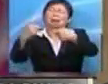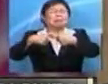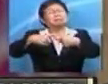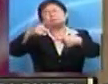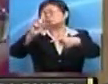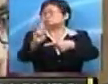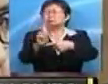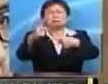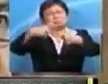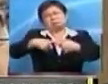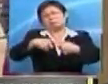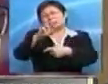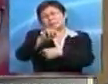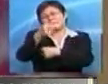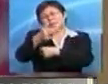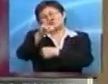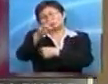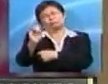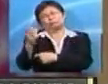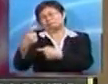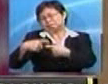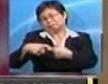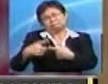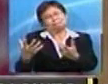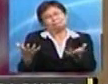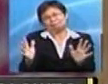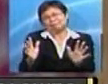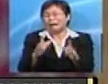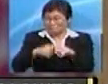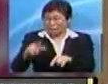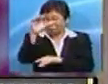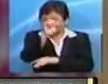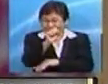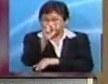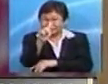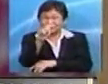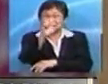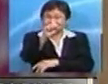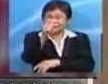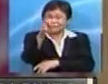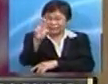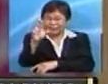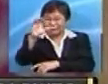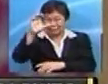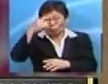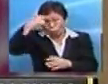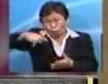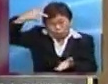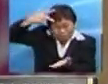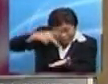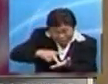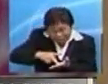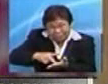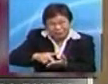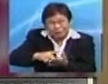dengan MH370 setakat ini. Tetapi operasi untuk mengesan